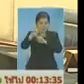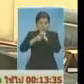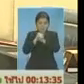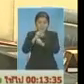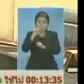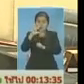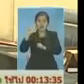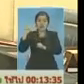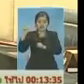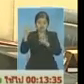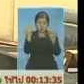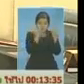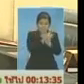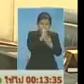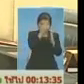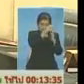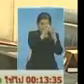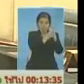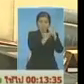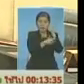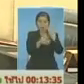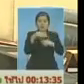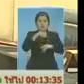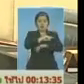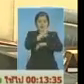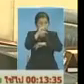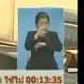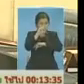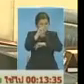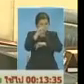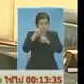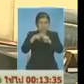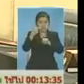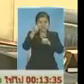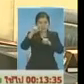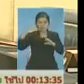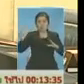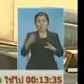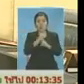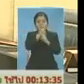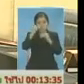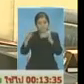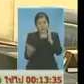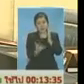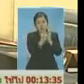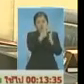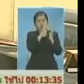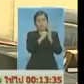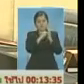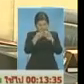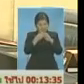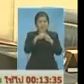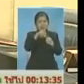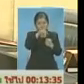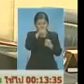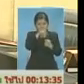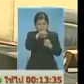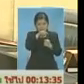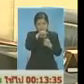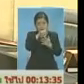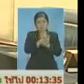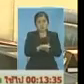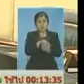าคพอ30พฤศจิกา52เหมารวมปัญหามันเกิดตรงนี้ไม่